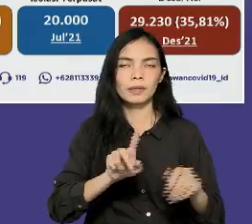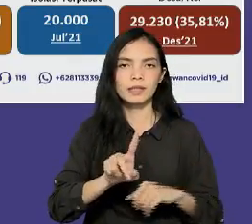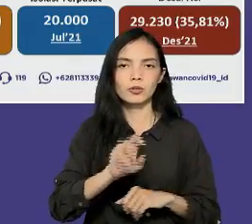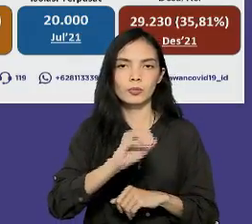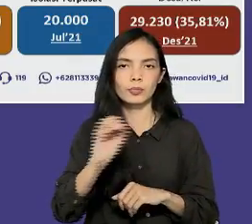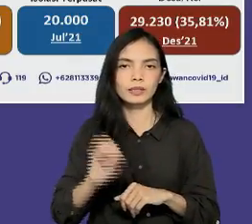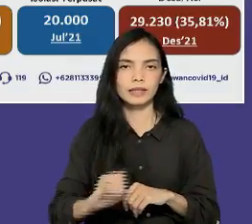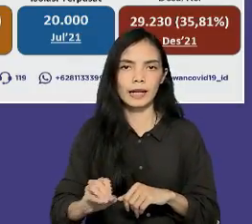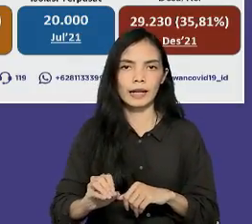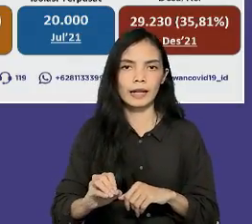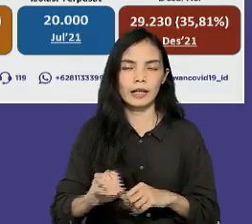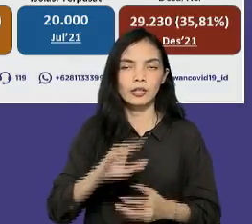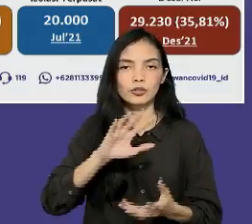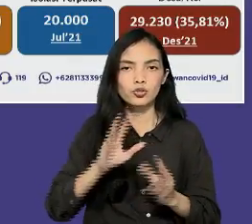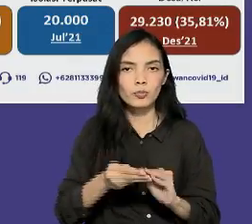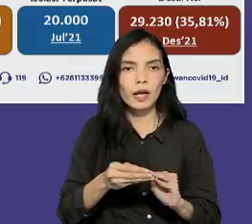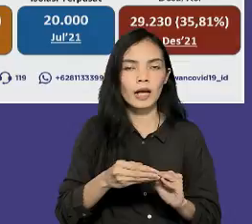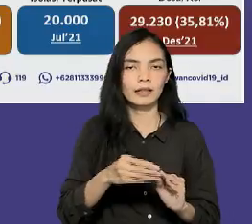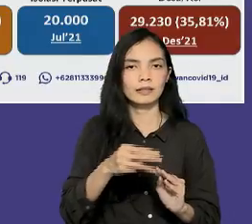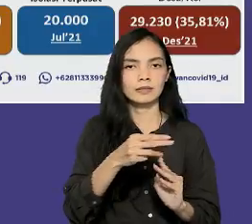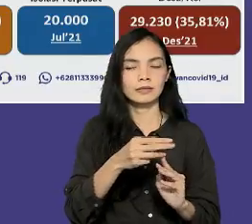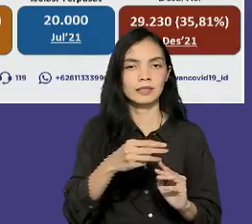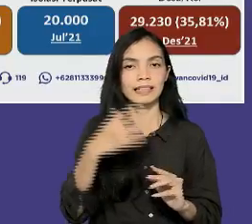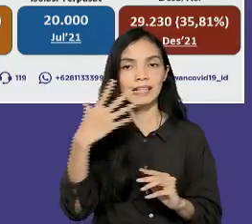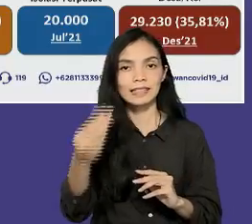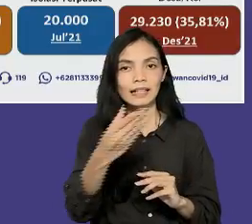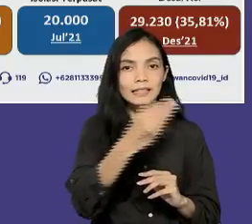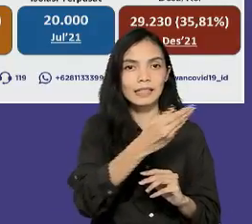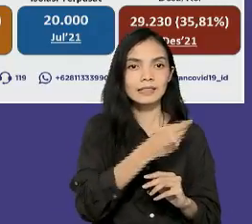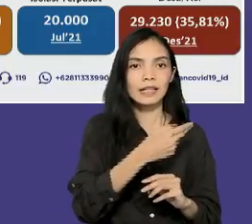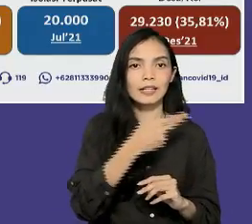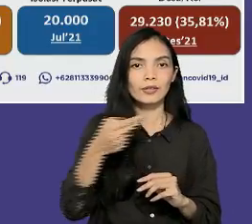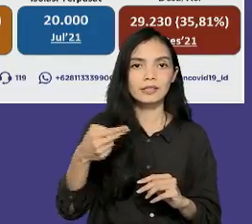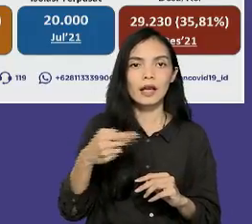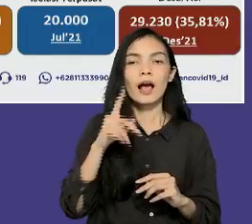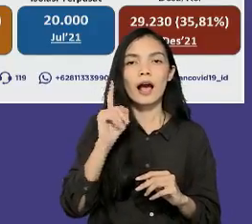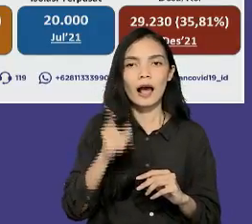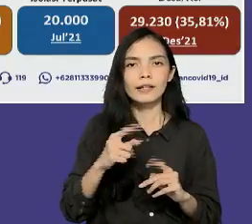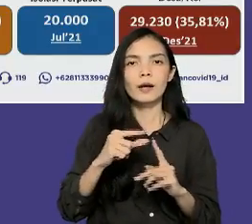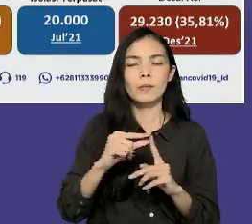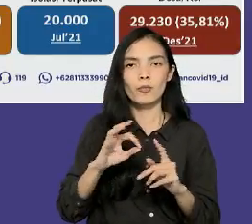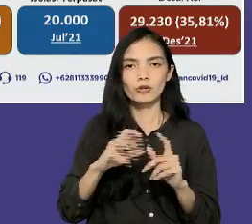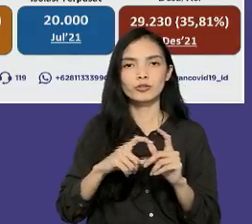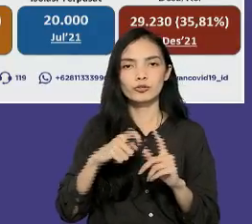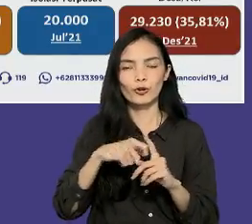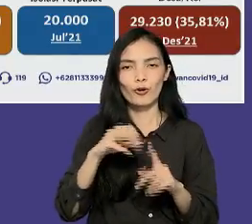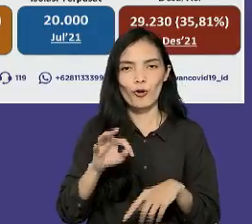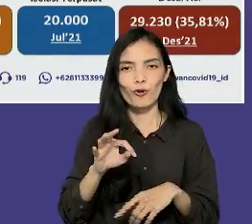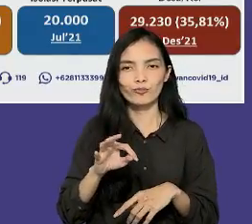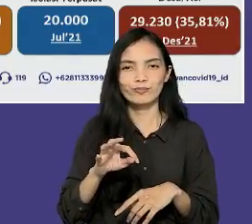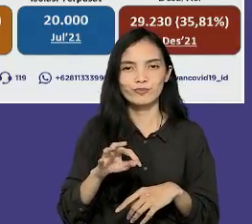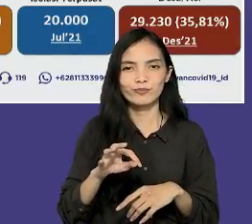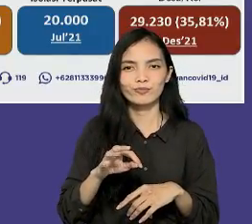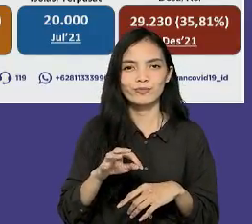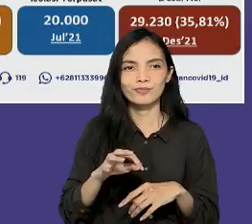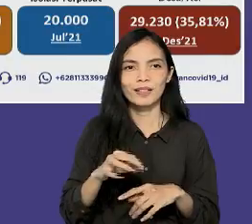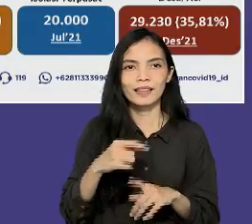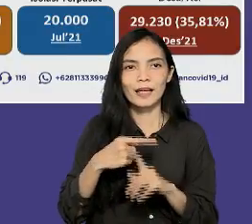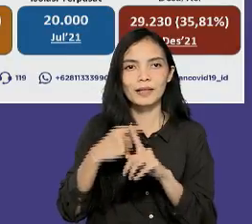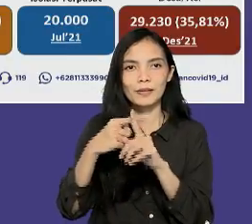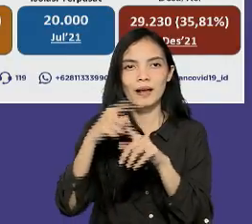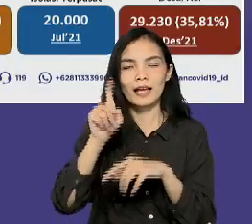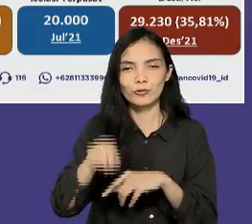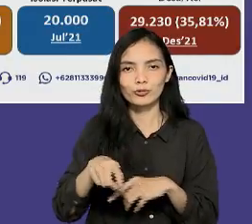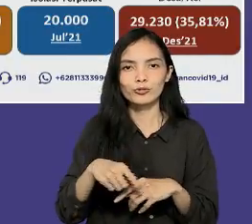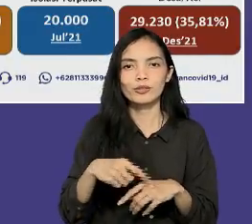35,81% dari total desa atau kelurahan di Indonesia telah memiliki posko. Angka ini tentunya masih harus terus